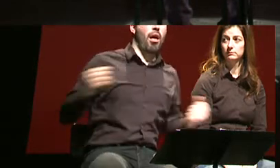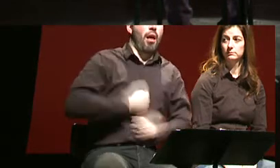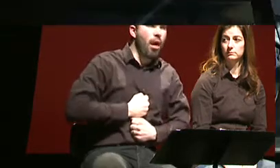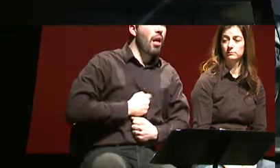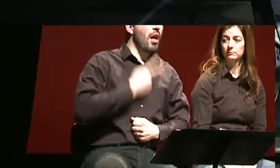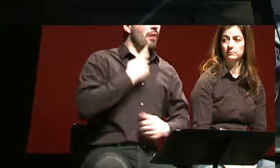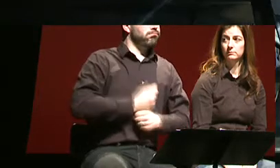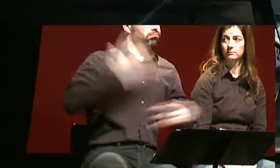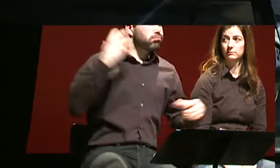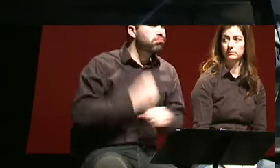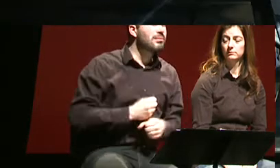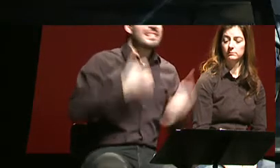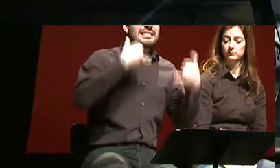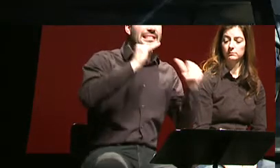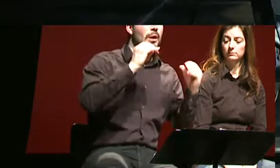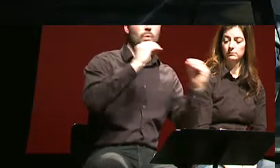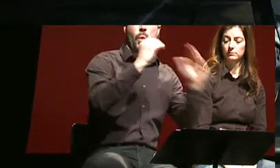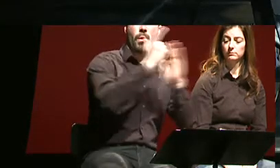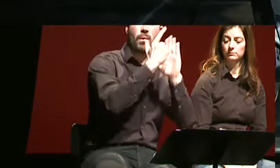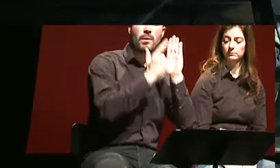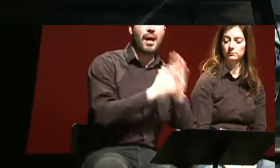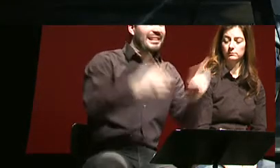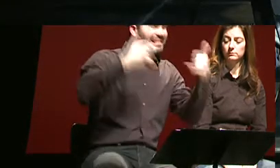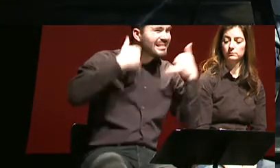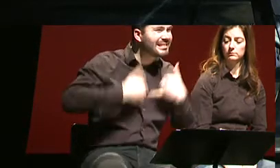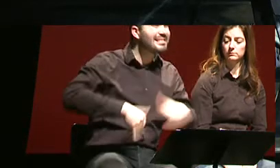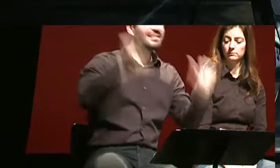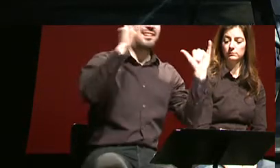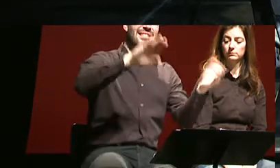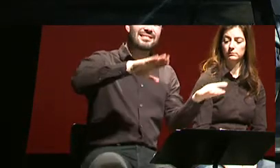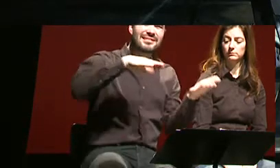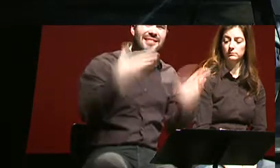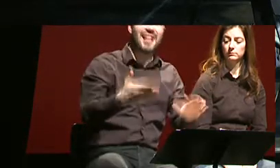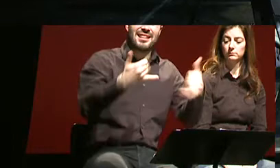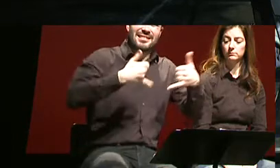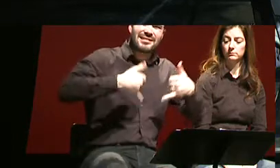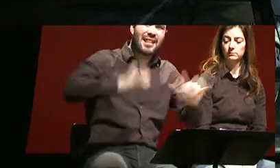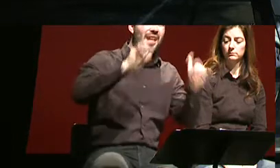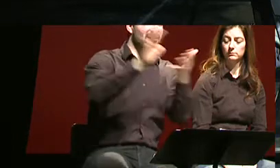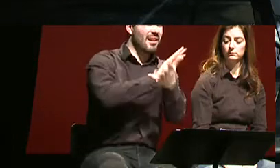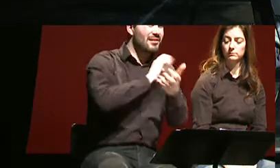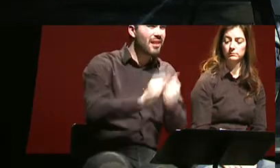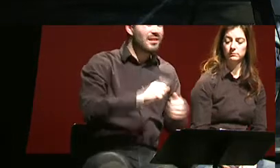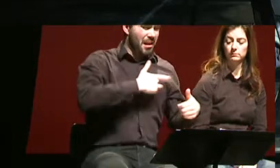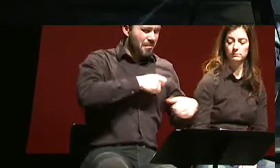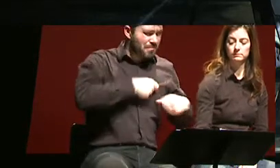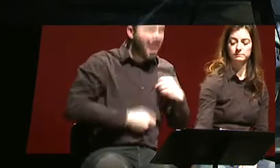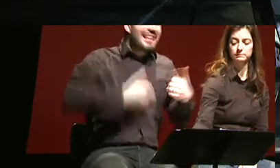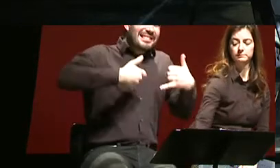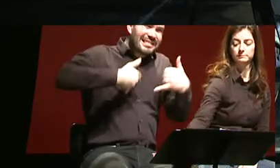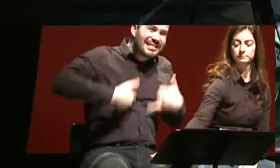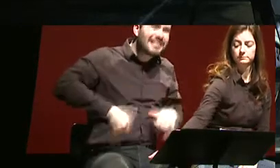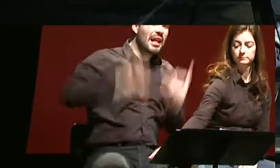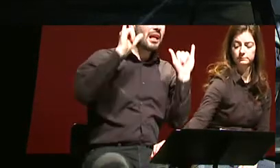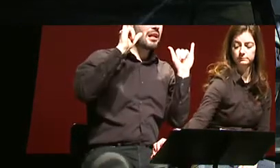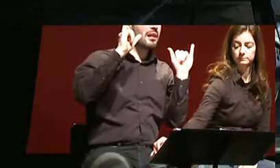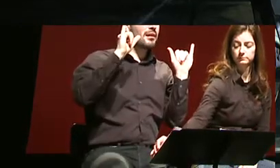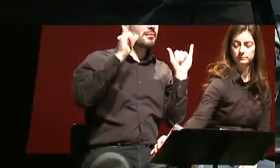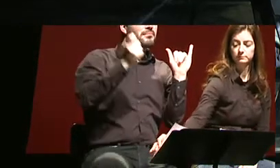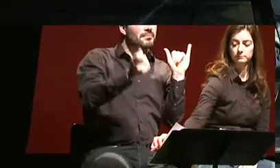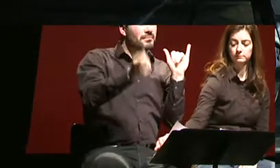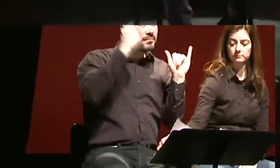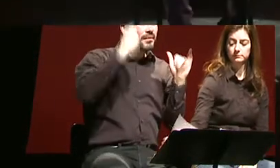still lawlessness. There is still death and destruction. There is still pain and sorrow. اما زندگی می‌گذرد.